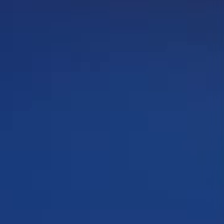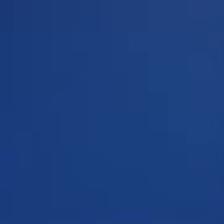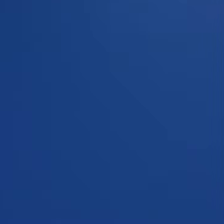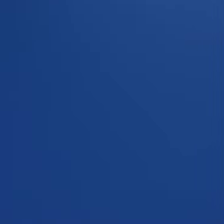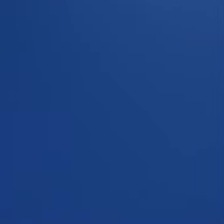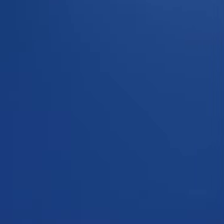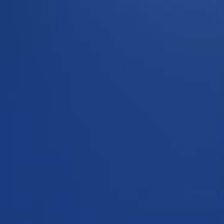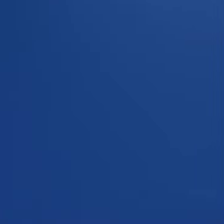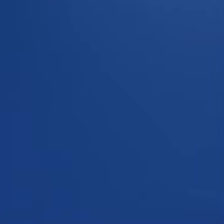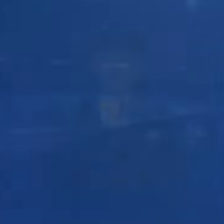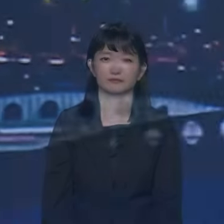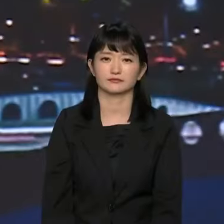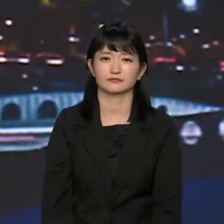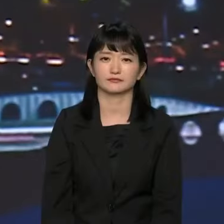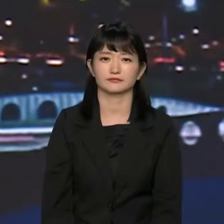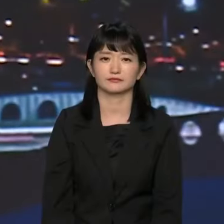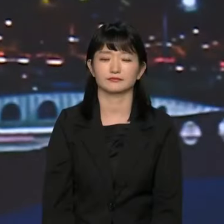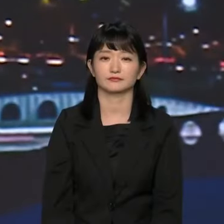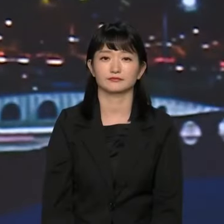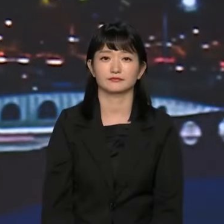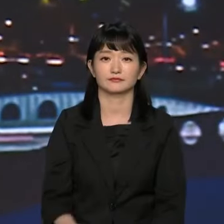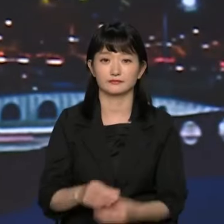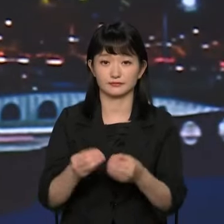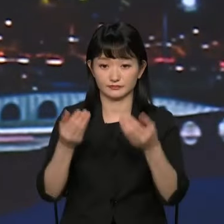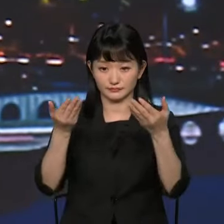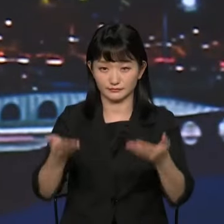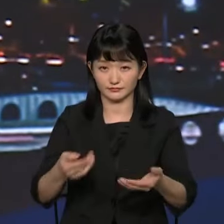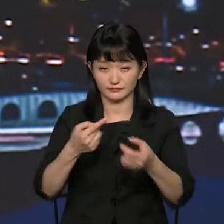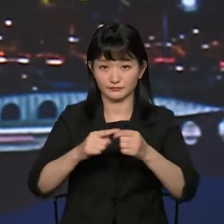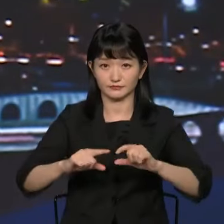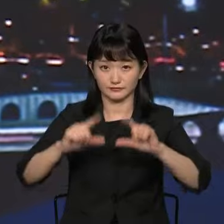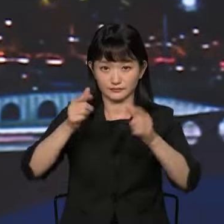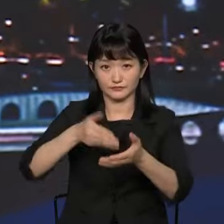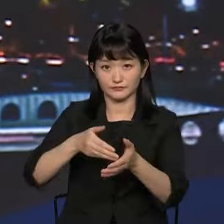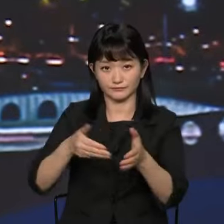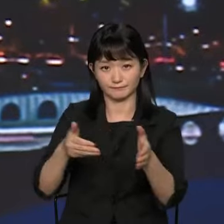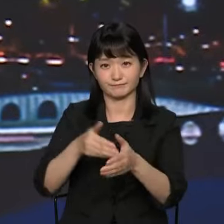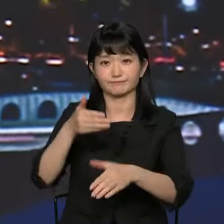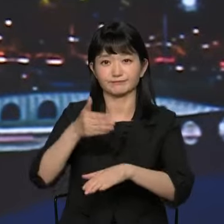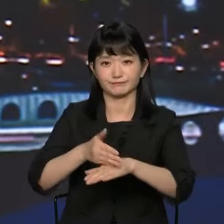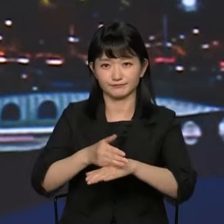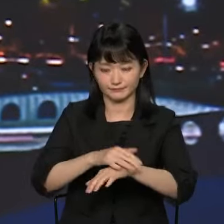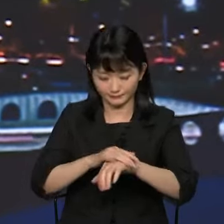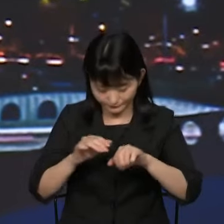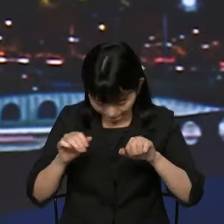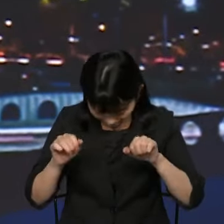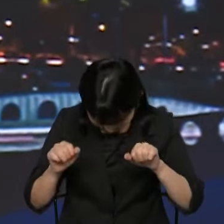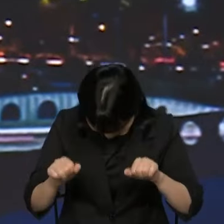네, 추석 연휴 첫날 뉴스룸 마치겠습니다. 고맙습니다.